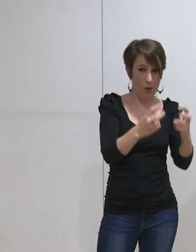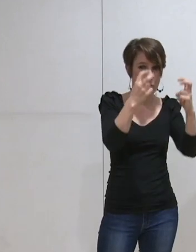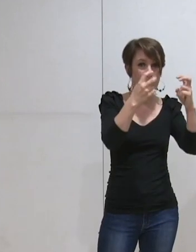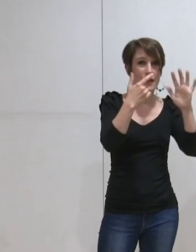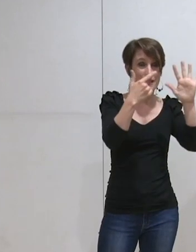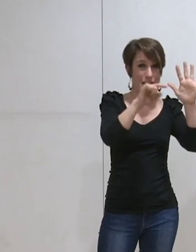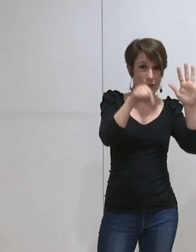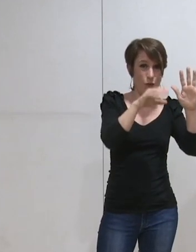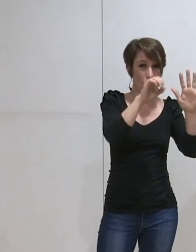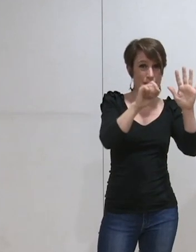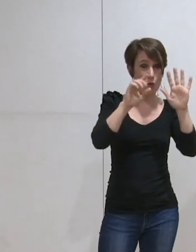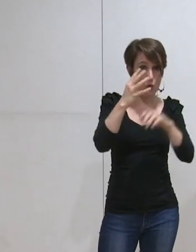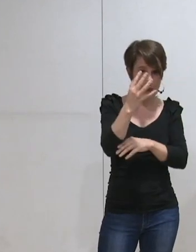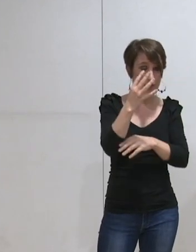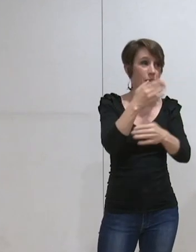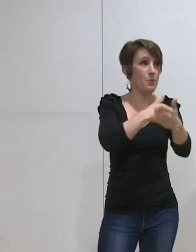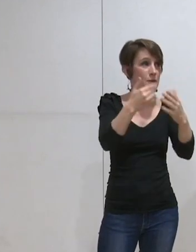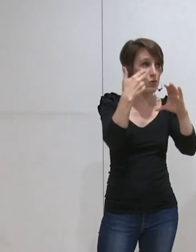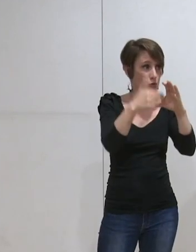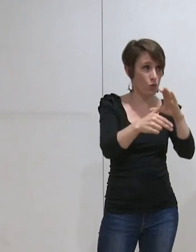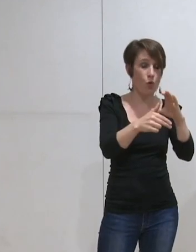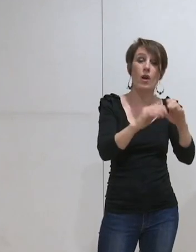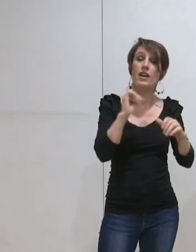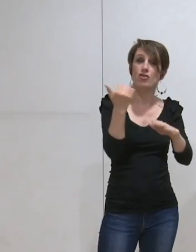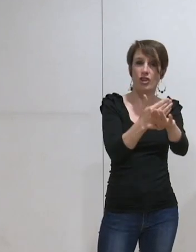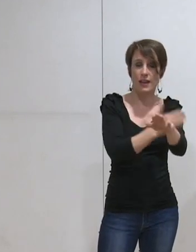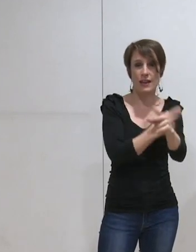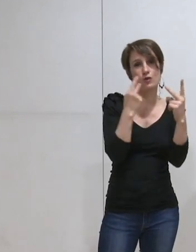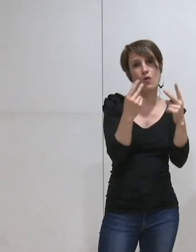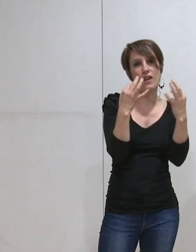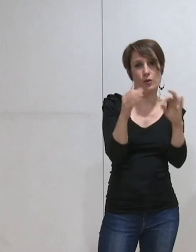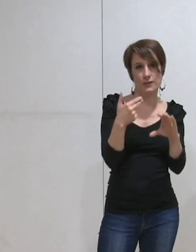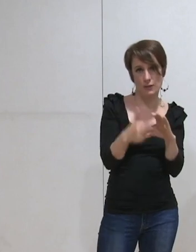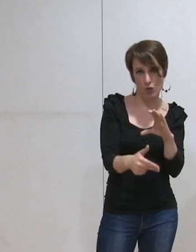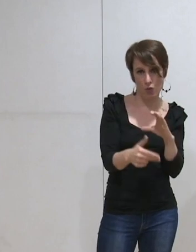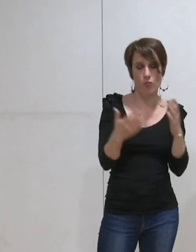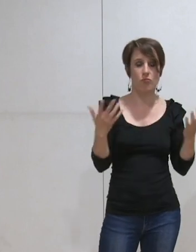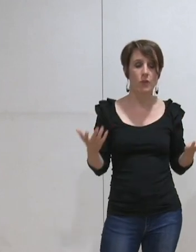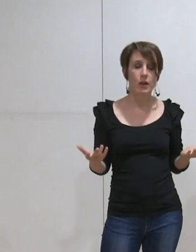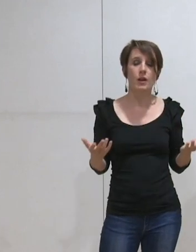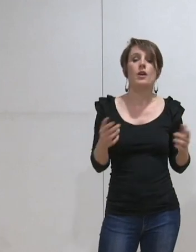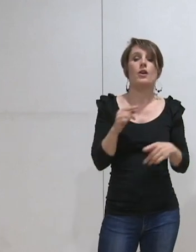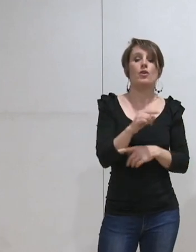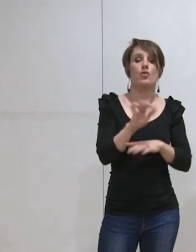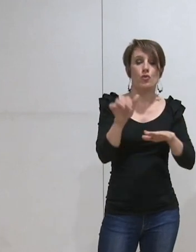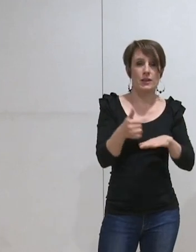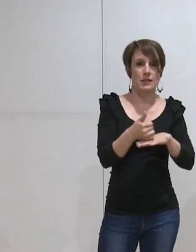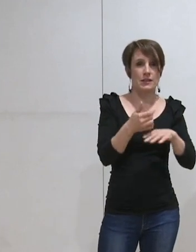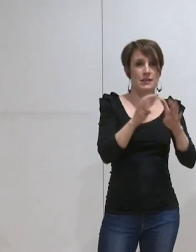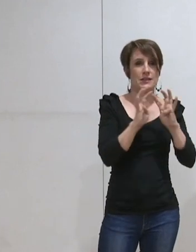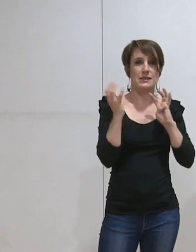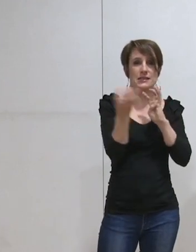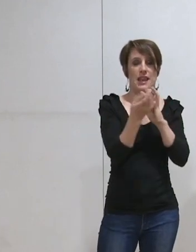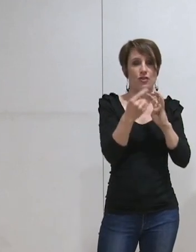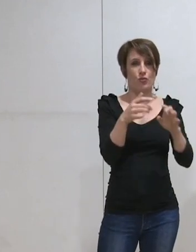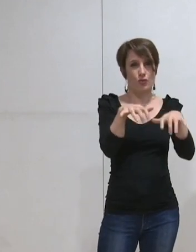pour un total de 705600 actions à 10 € chacune une nouvelle répartition des sièges des administrateurs doit également être